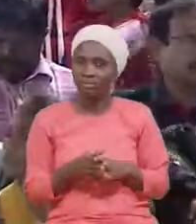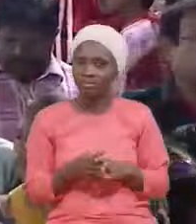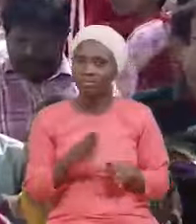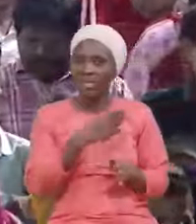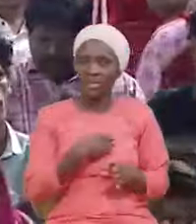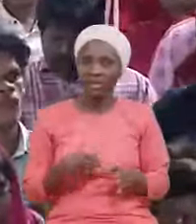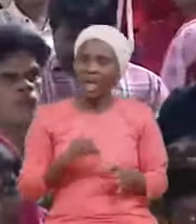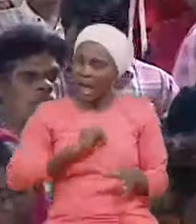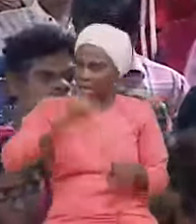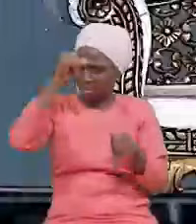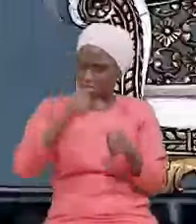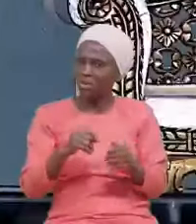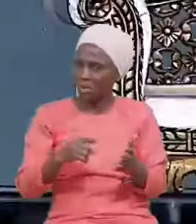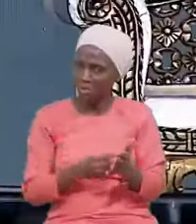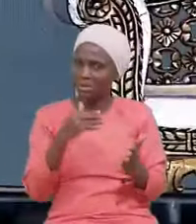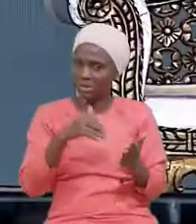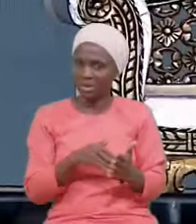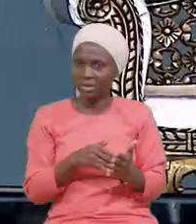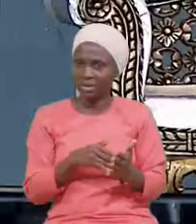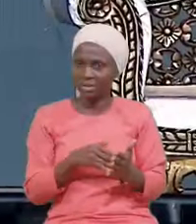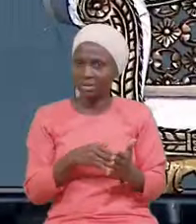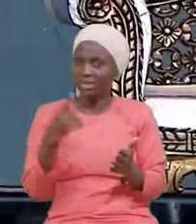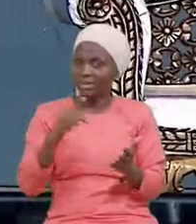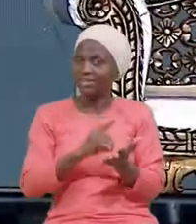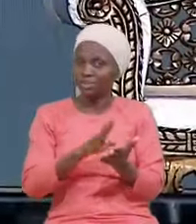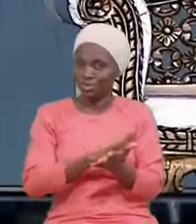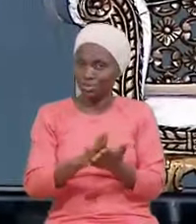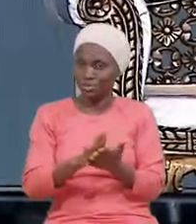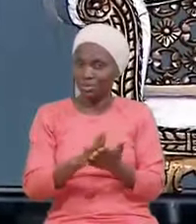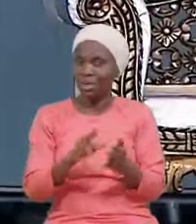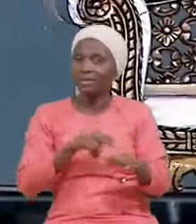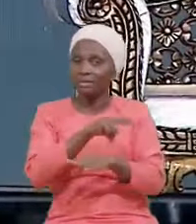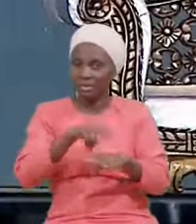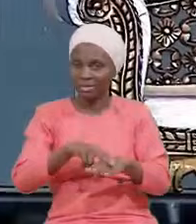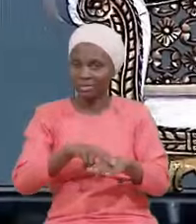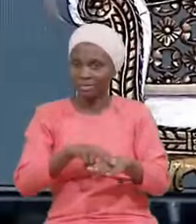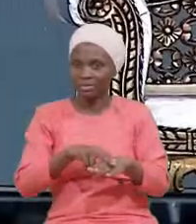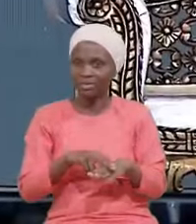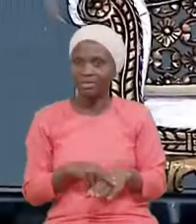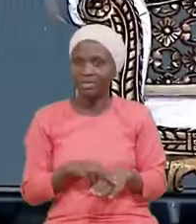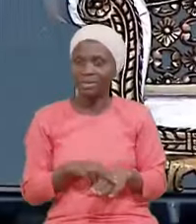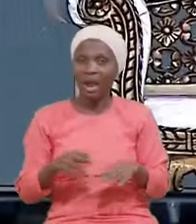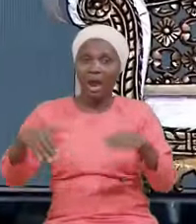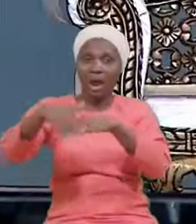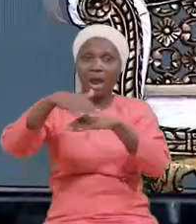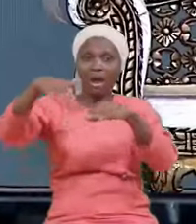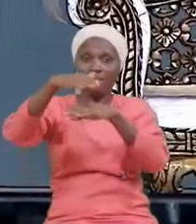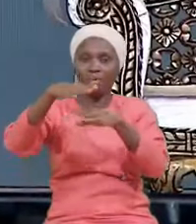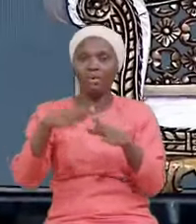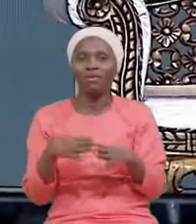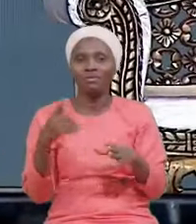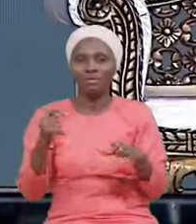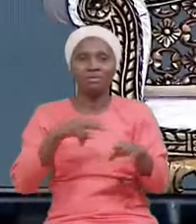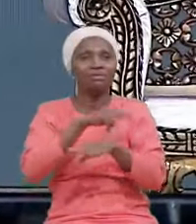once again. ఆయన మరలా చేశాడు. He is supernatural. ప్రకృతిగా తీతమైన కార్యం. Above the natural.